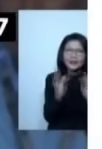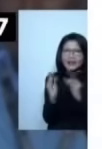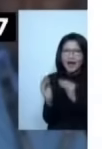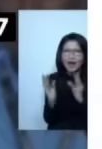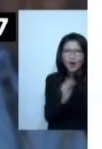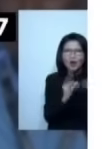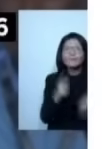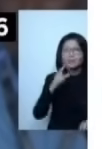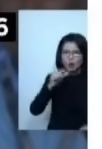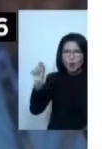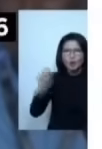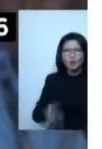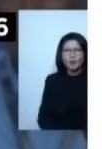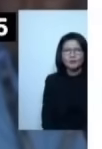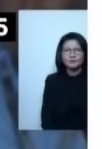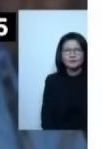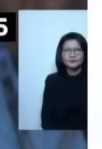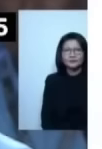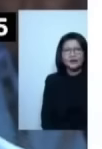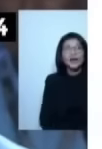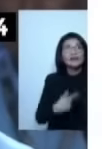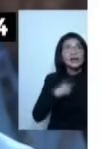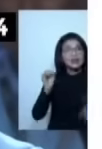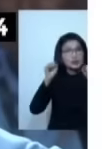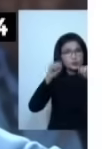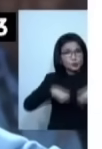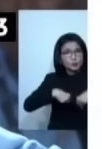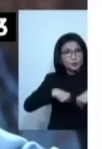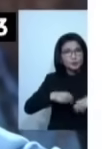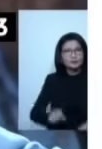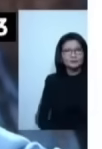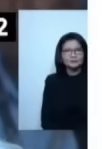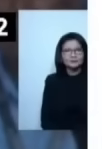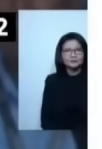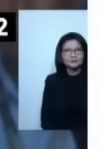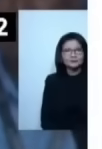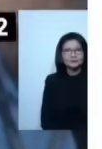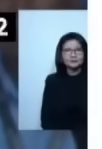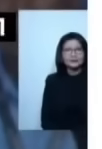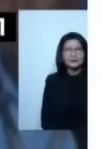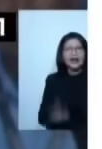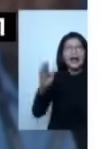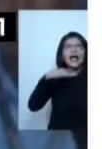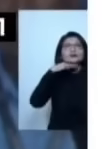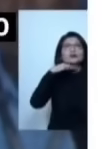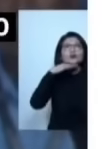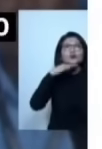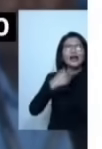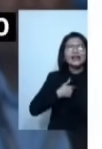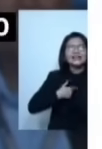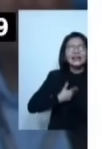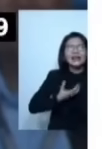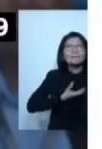hadir ini merupakan dari para partai pengusung yang hadir kemudian ada 100 relawan yang mendelegasikan sekitar tiga